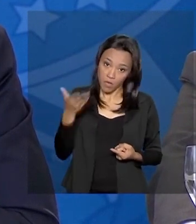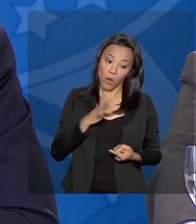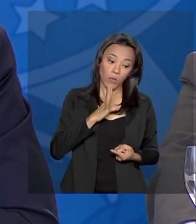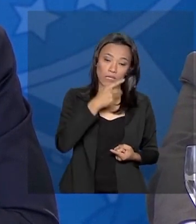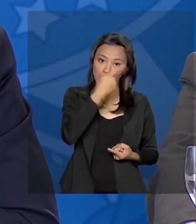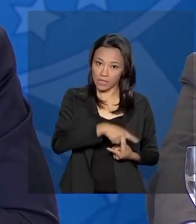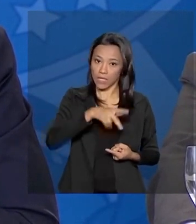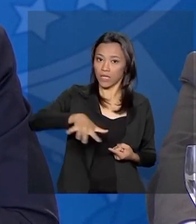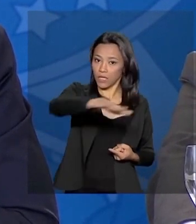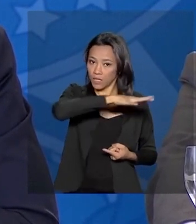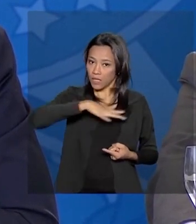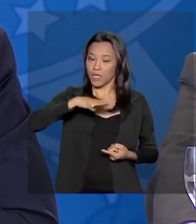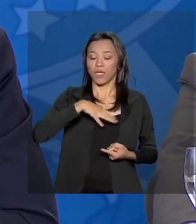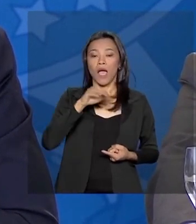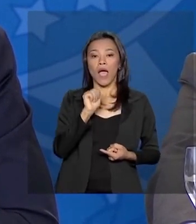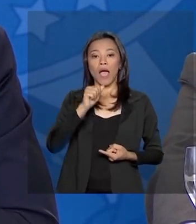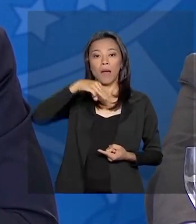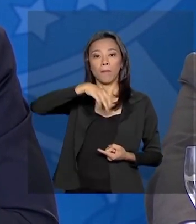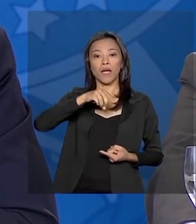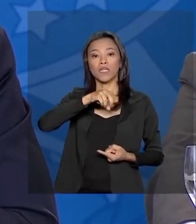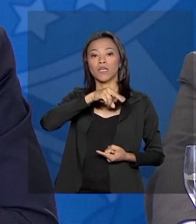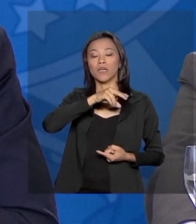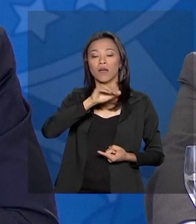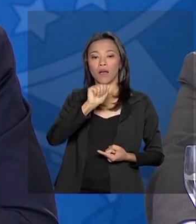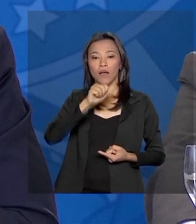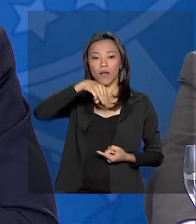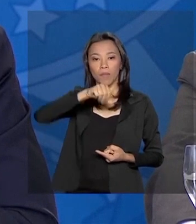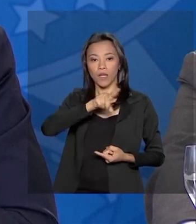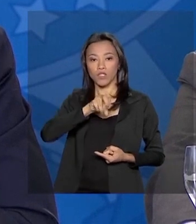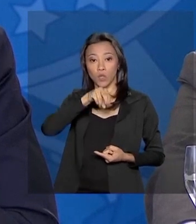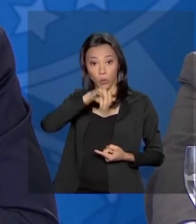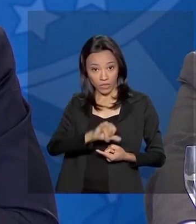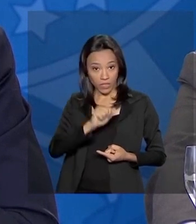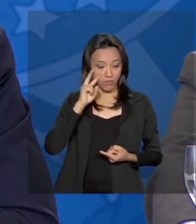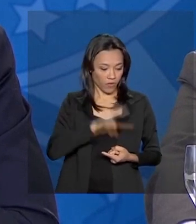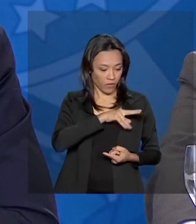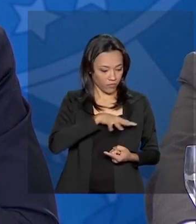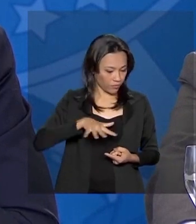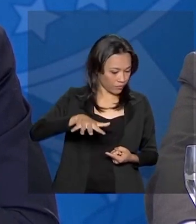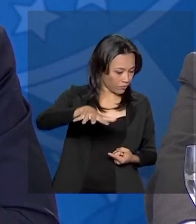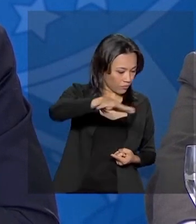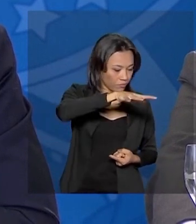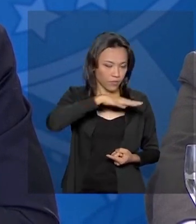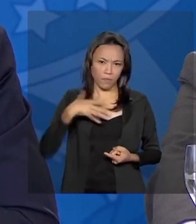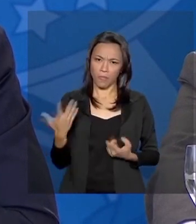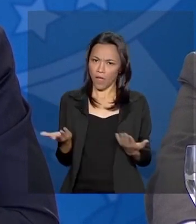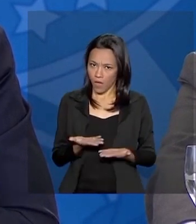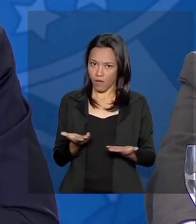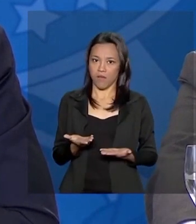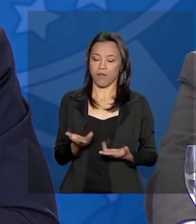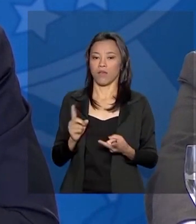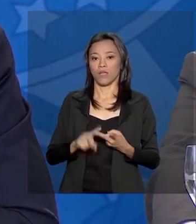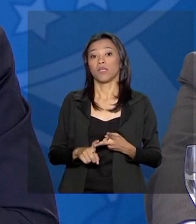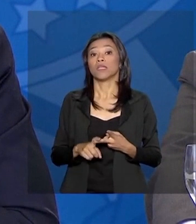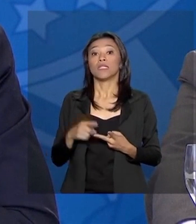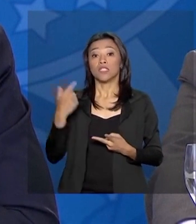über den Amazonas eingeladen. Wenn sie in Boa Vista und Manaus einen Quadratkilometer abgeholztes Gebiet sehen, stimme ich ihnen zu. Ich habe